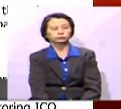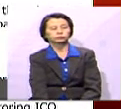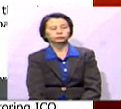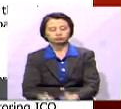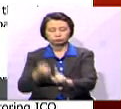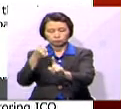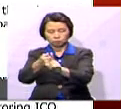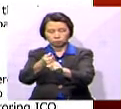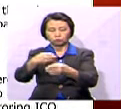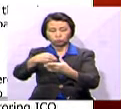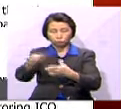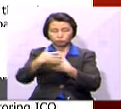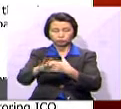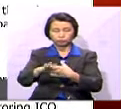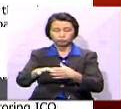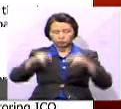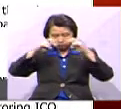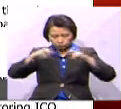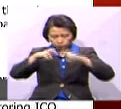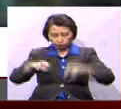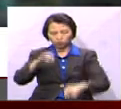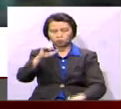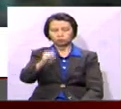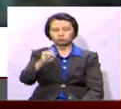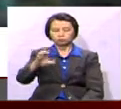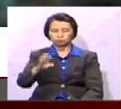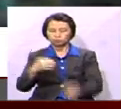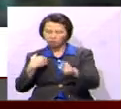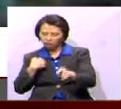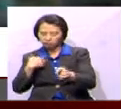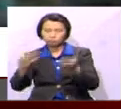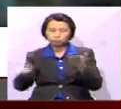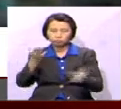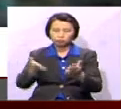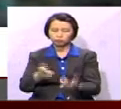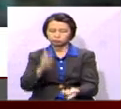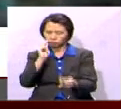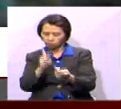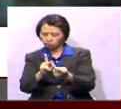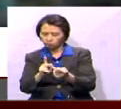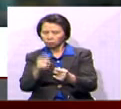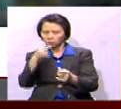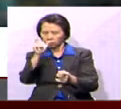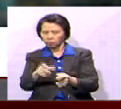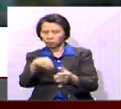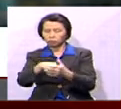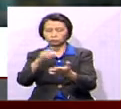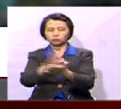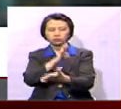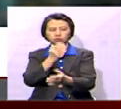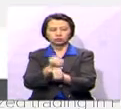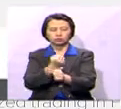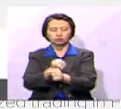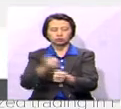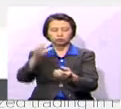Arahan tersebut dikeluarkan selepas hasil siasatan SC mendapati terdapat kemungkinan munasabah penzahiran di dalam kertas cadangan